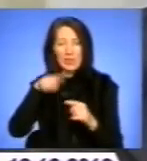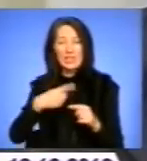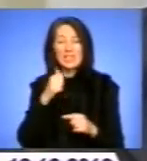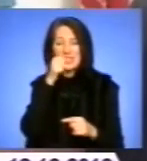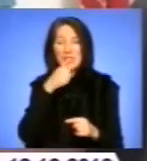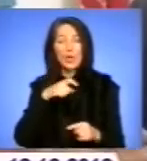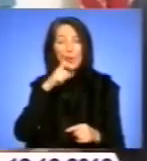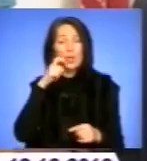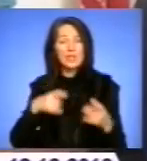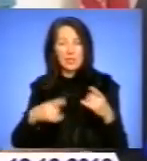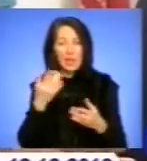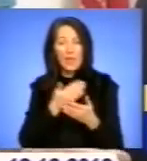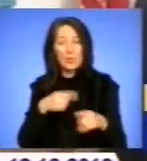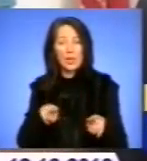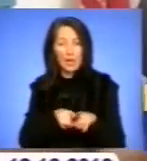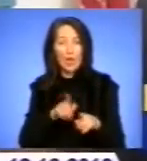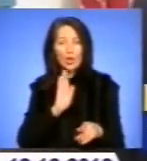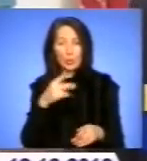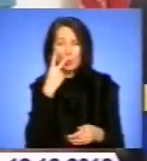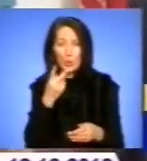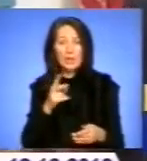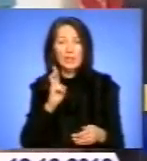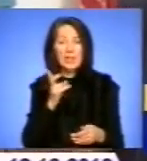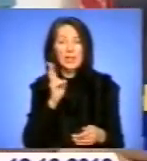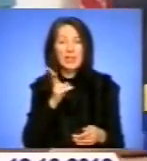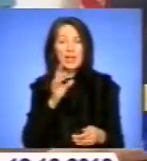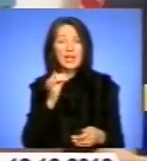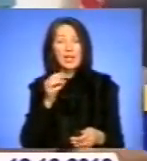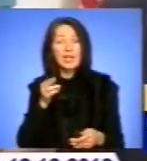екрани. Взаємодія культур,